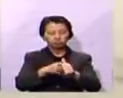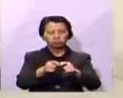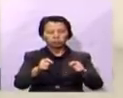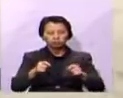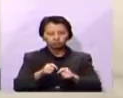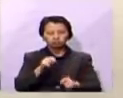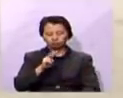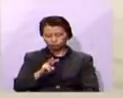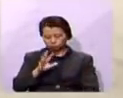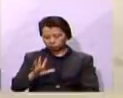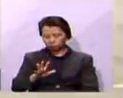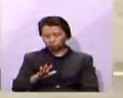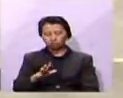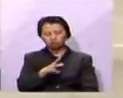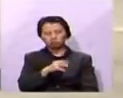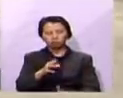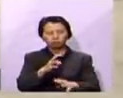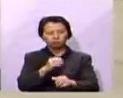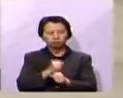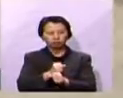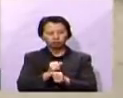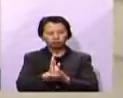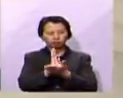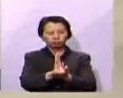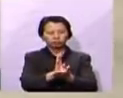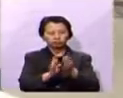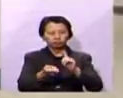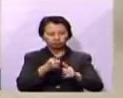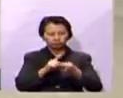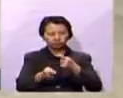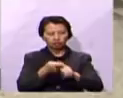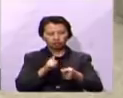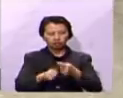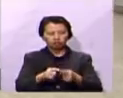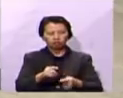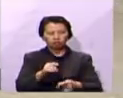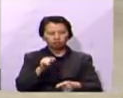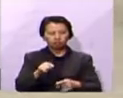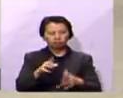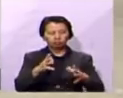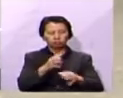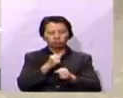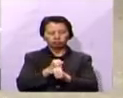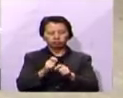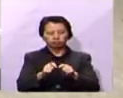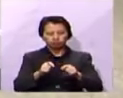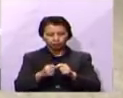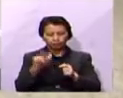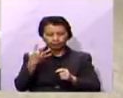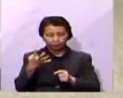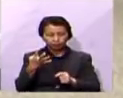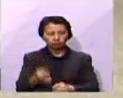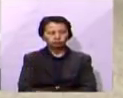tempat ke-25 selain dapat membantu rakan sepasukan Dylan Page meraih tempat ke-4.